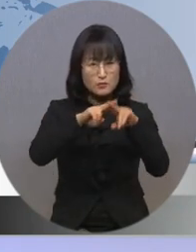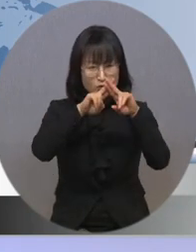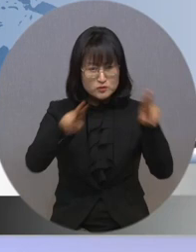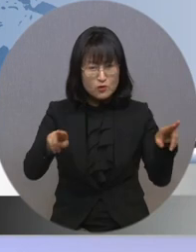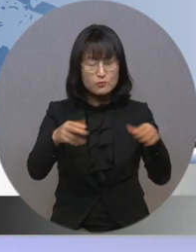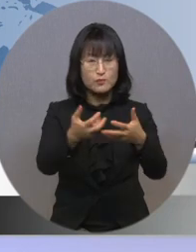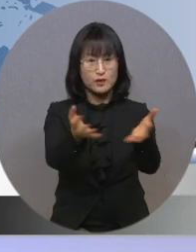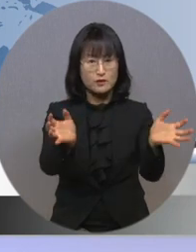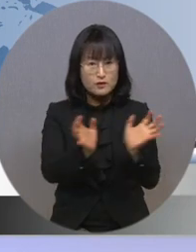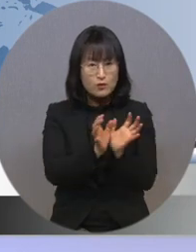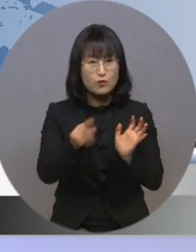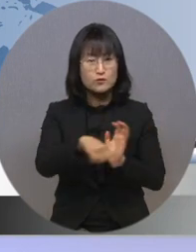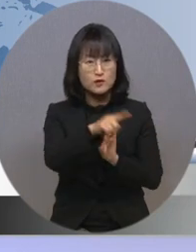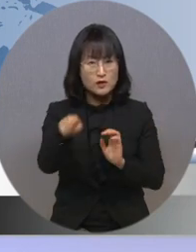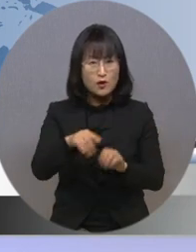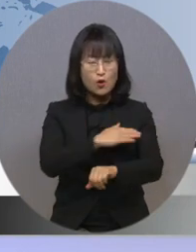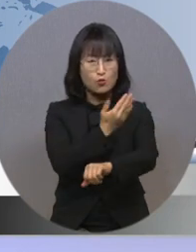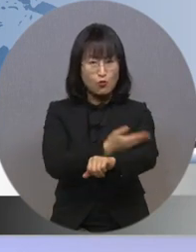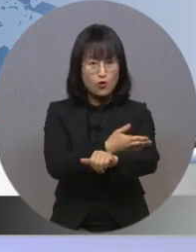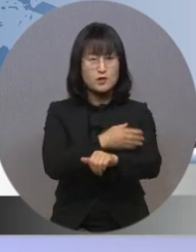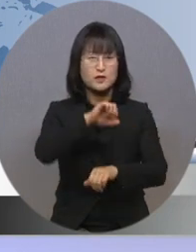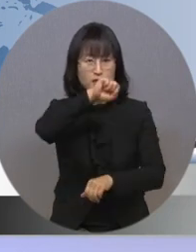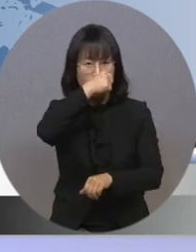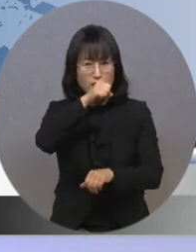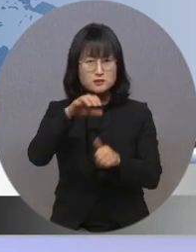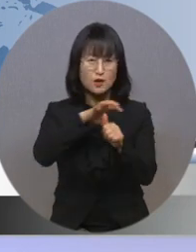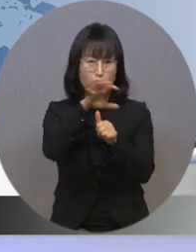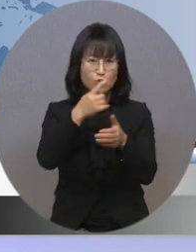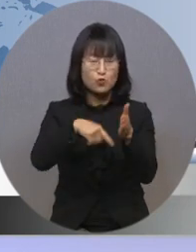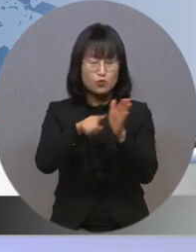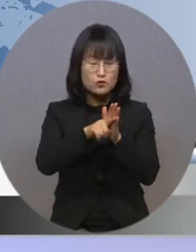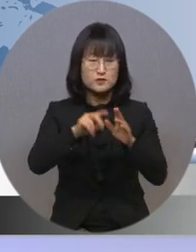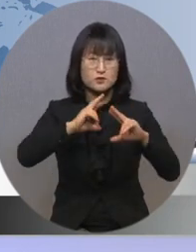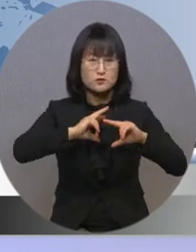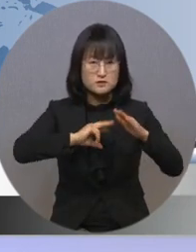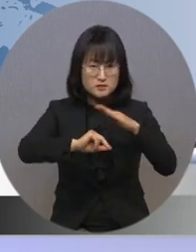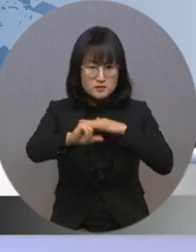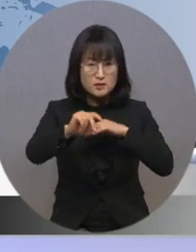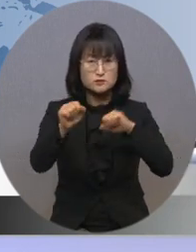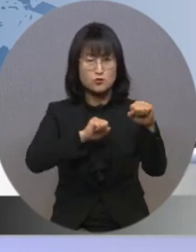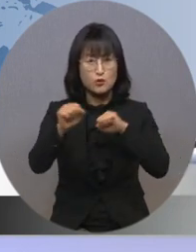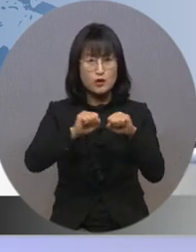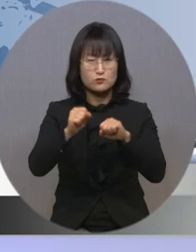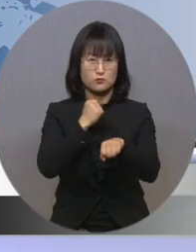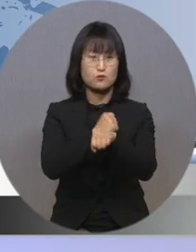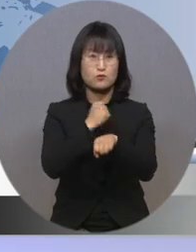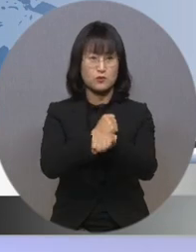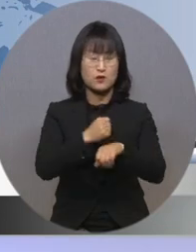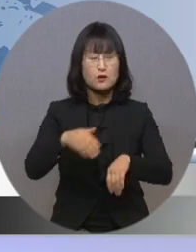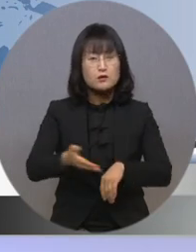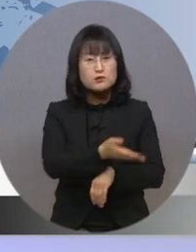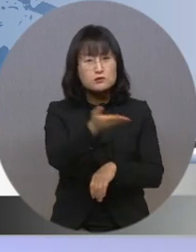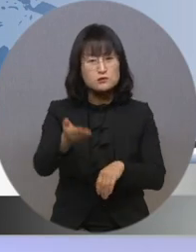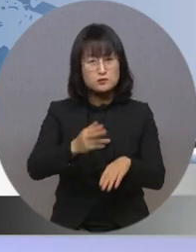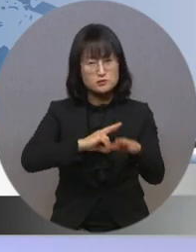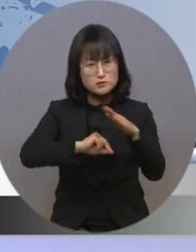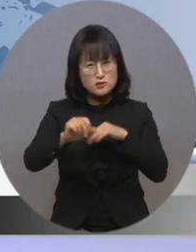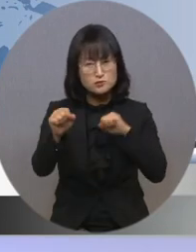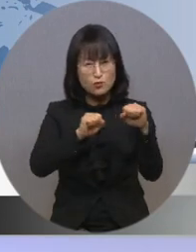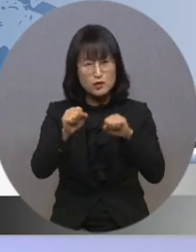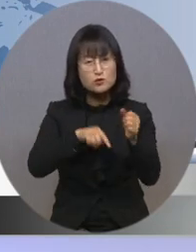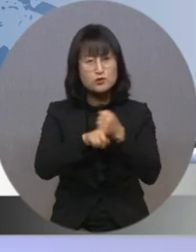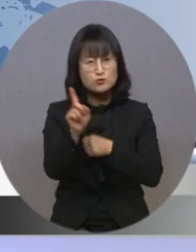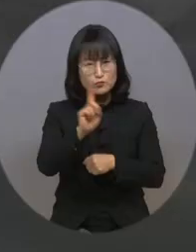전국장애인차별철폐연대가 장애인 권리 예산 보장을 촉구하며 지하철 행동을 재개했는데요. 이들이 지하철로 나선 이유를